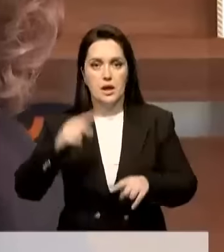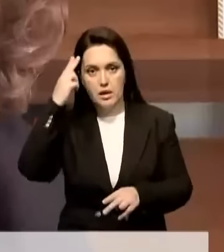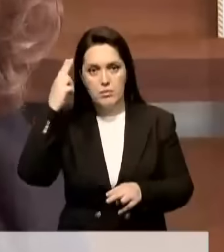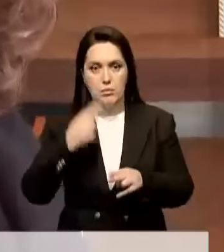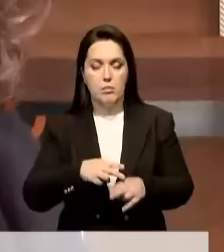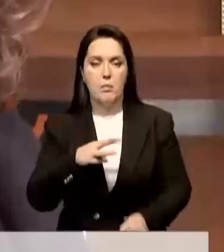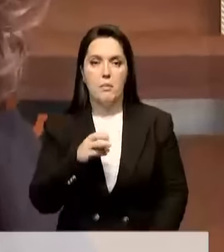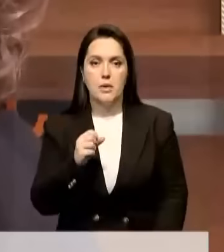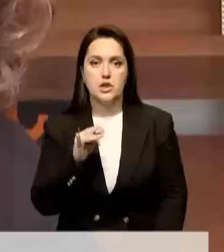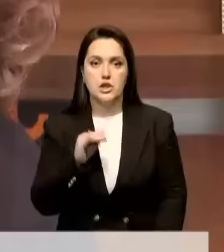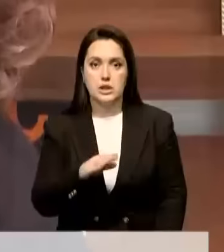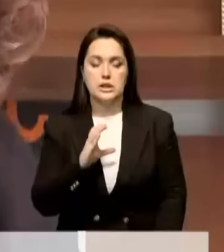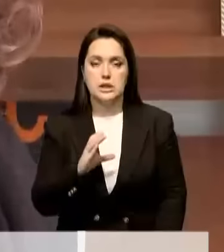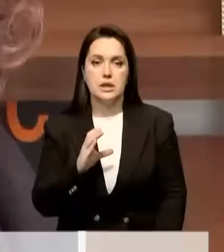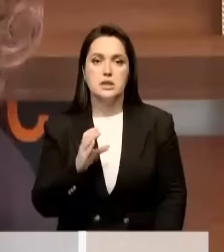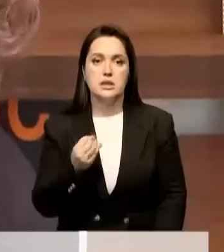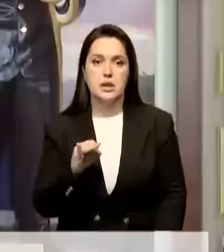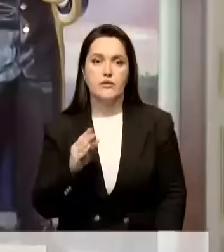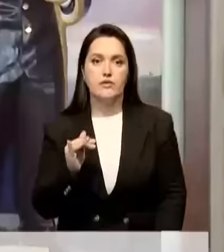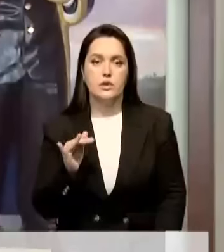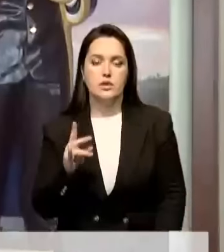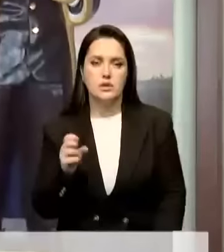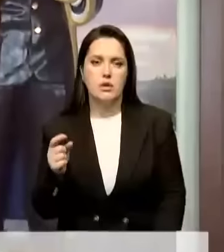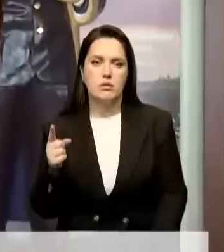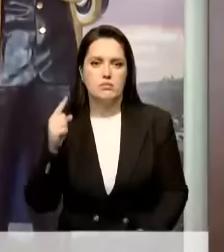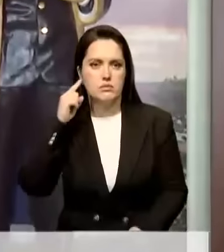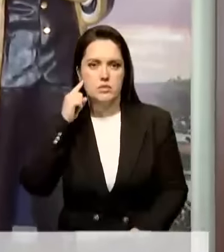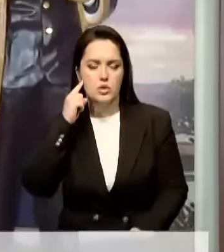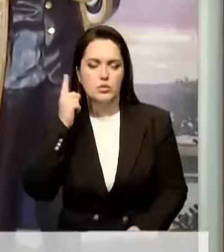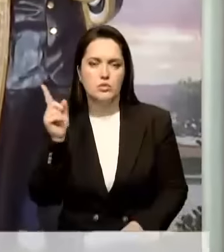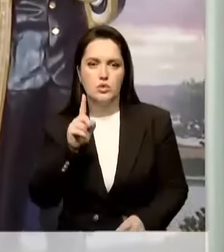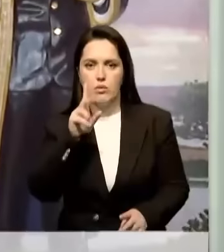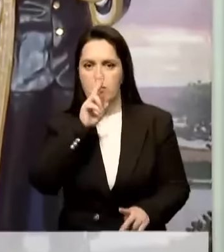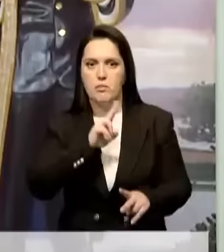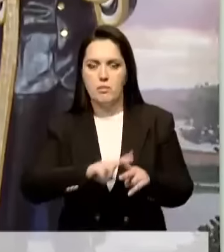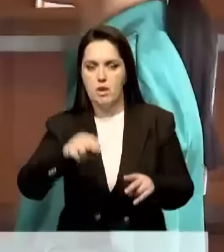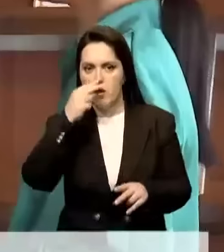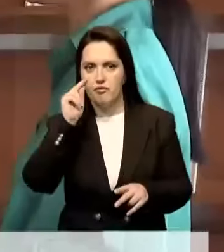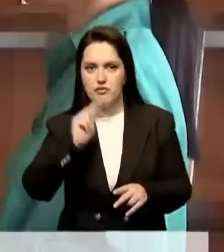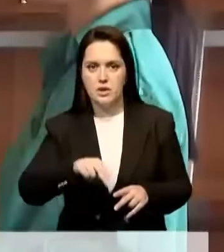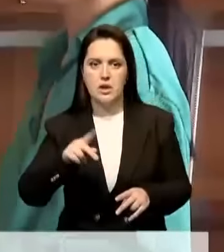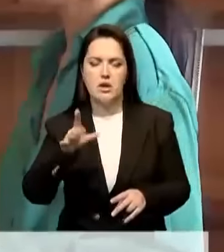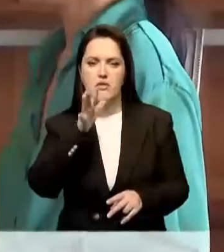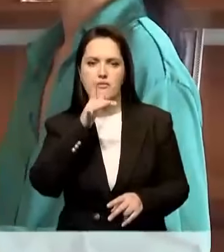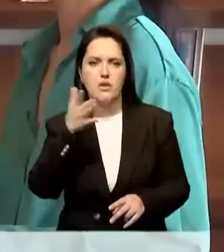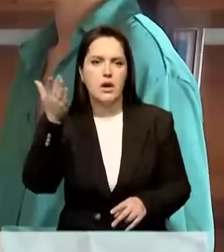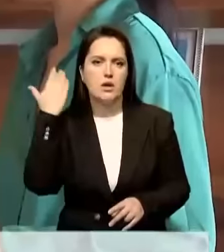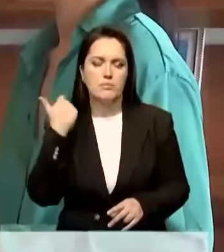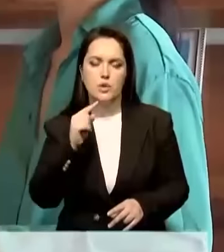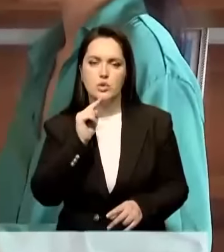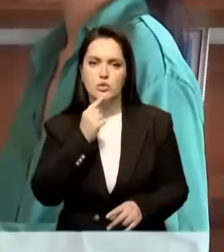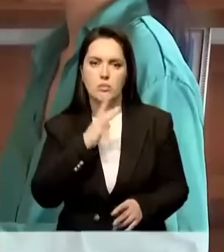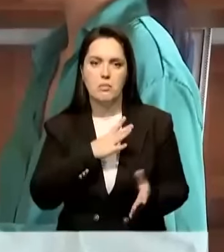Мажита, София Сейфуллина, предполагает, многие произведения затерялись, всему виной политика того времени. Женщина